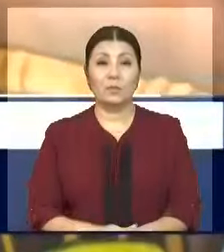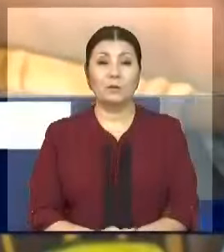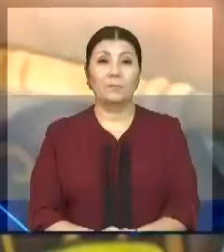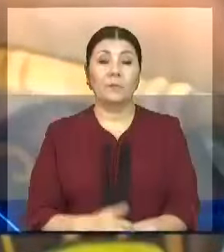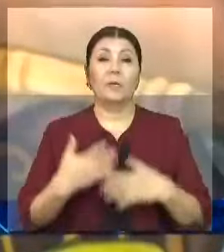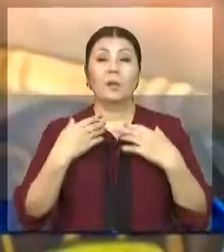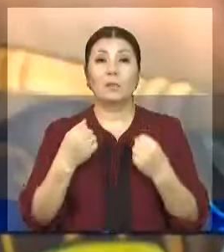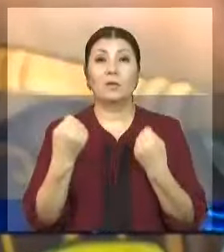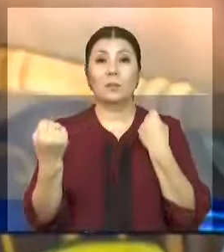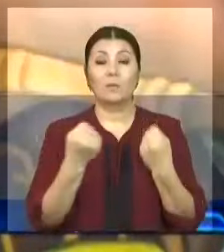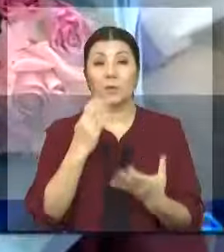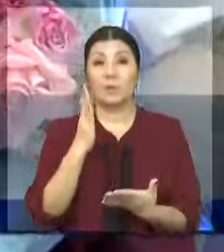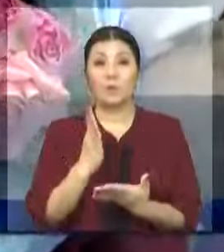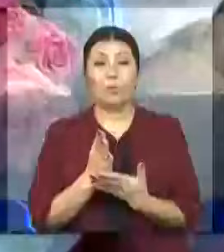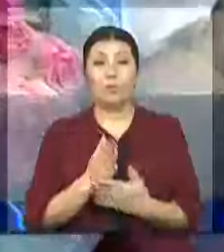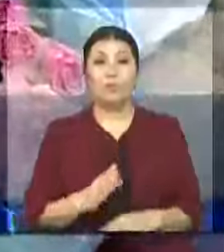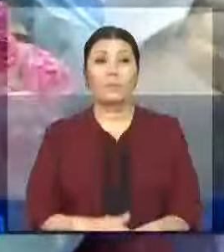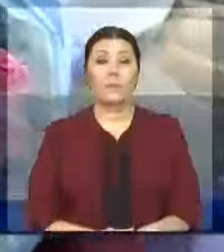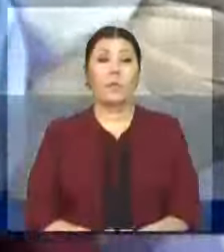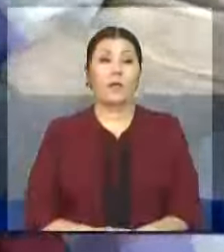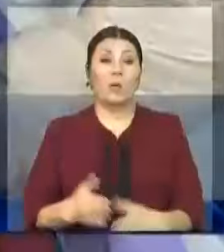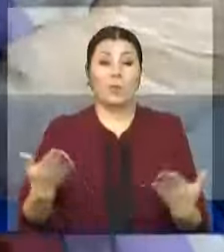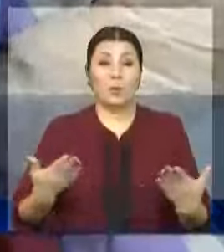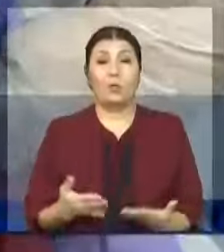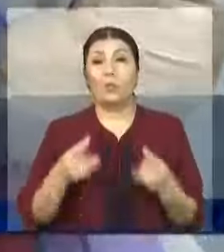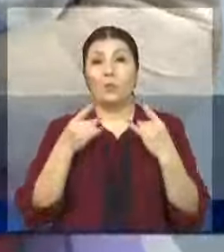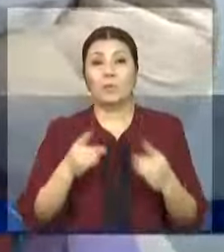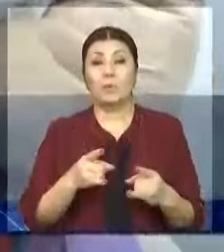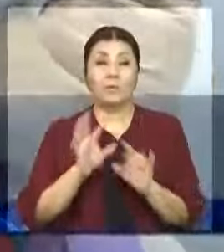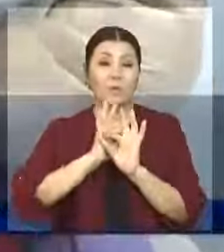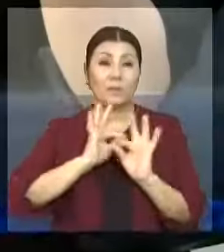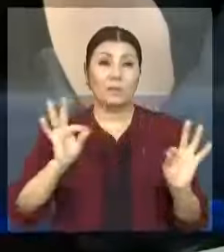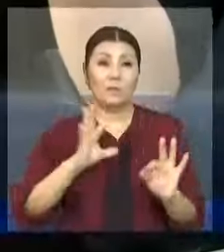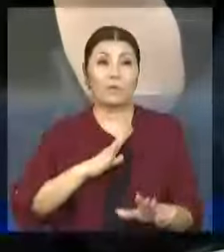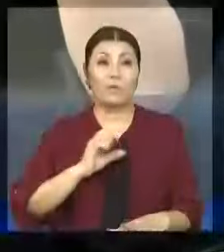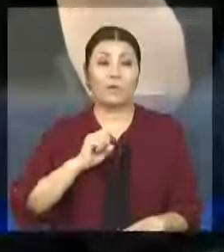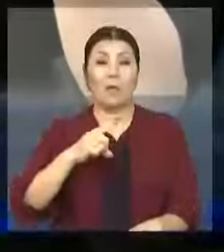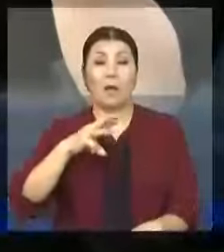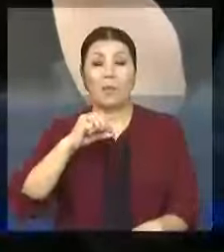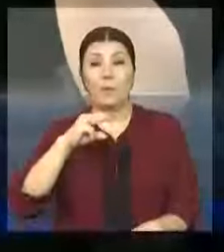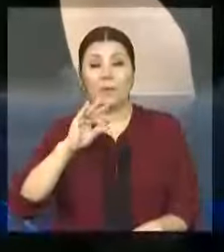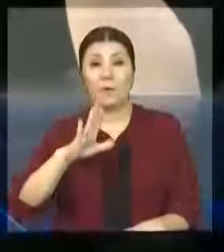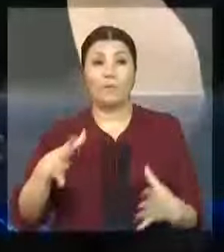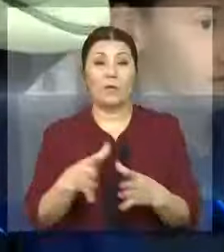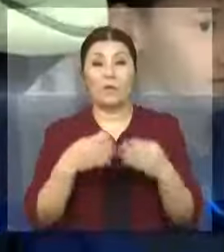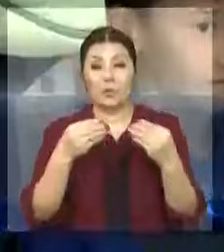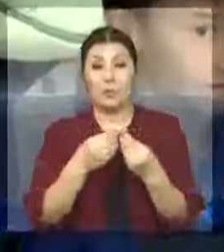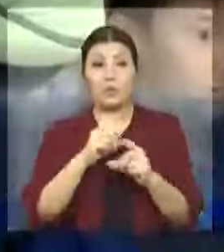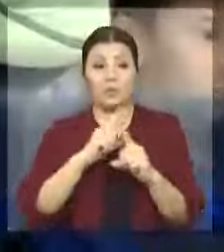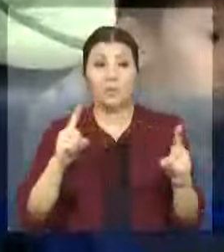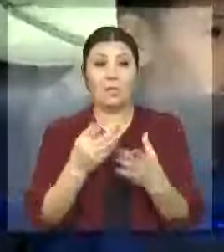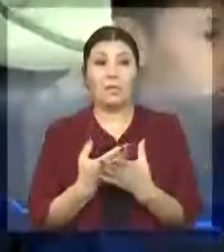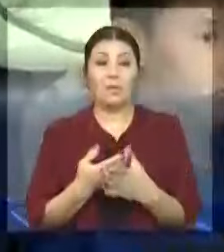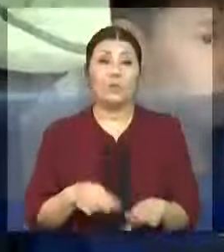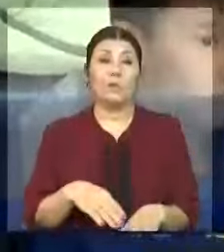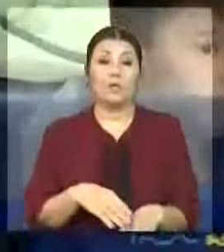болсын. Қуаныштымын осы. Үш бірдей сәбидің өмірге келуі ғажап құбылыс болса, Ахметовтер әулет үшін аса таңсық емес. Айындарының